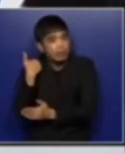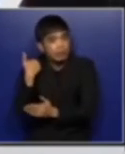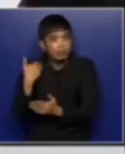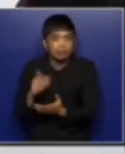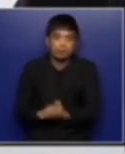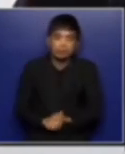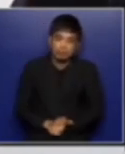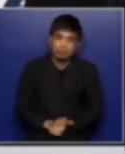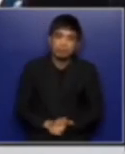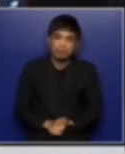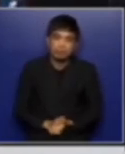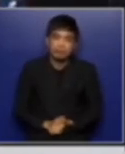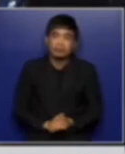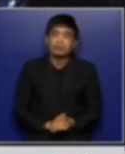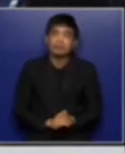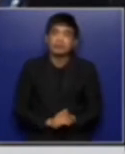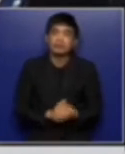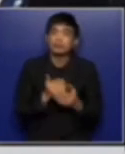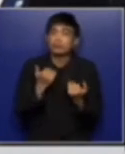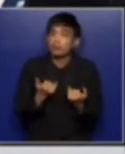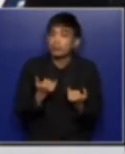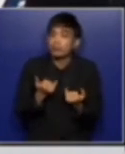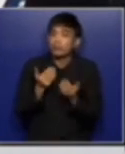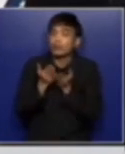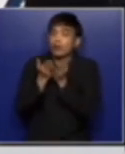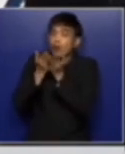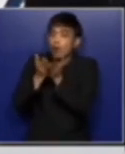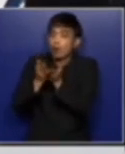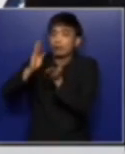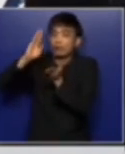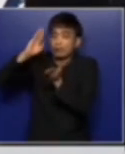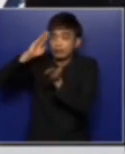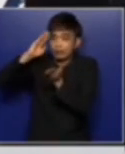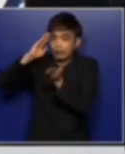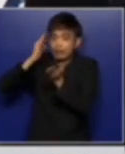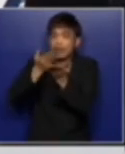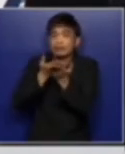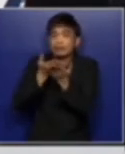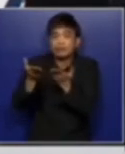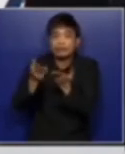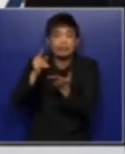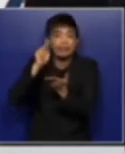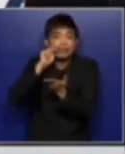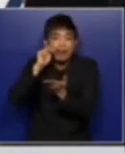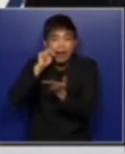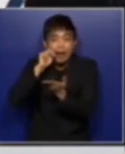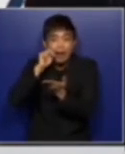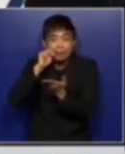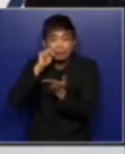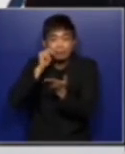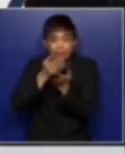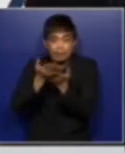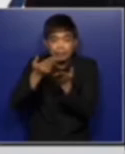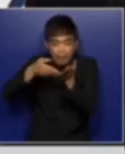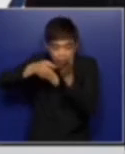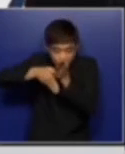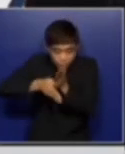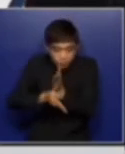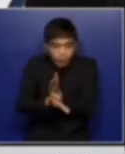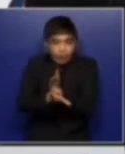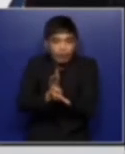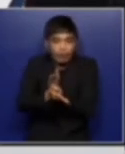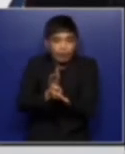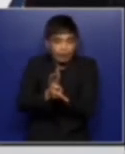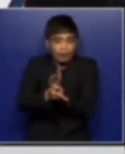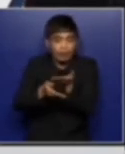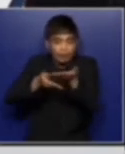านครับกองทัพเรือเนี่ยเอาเงินไปซื้อเรือดำน้ำผมต้องย้ำครับว่าต